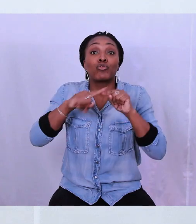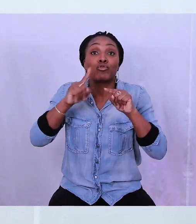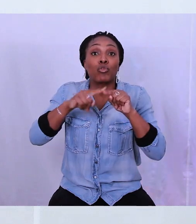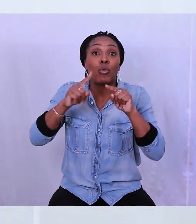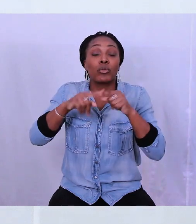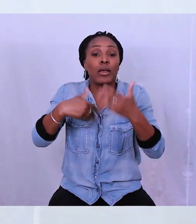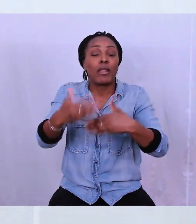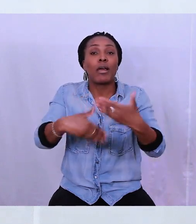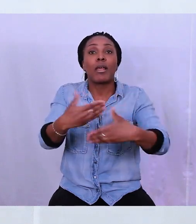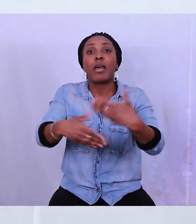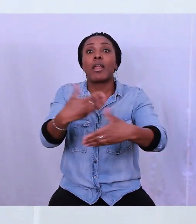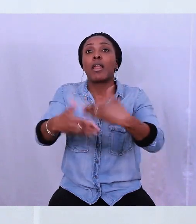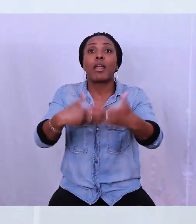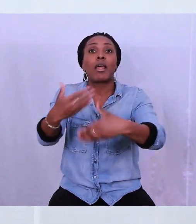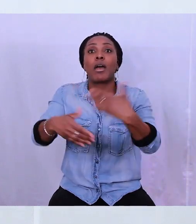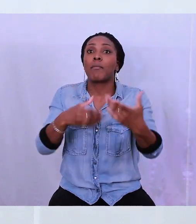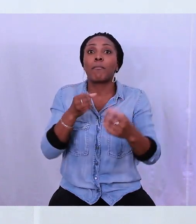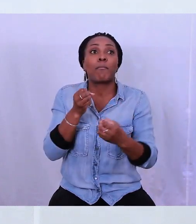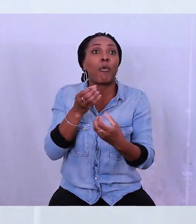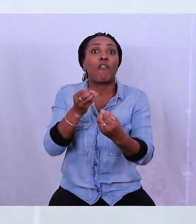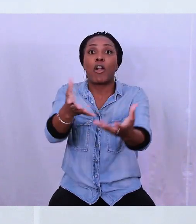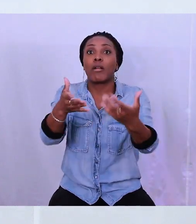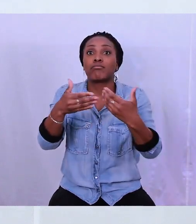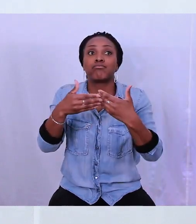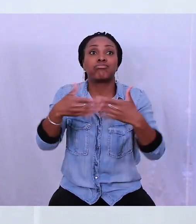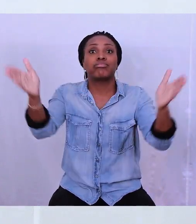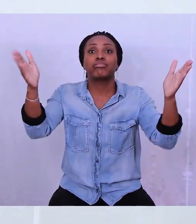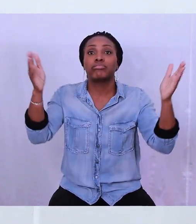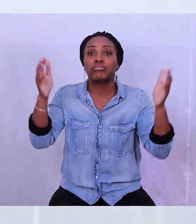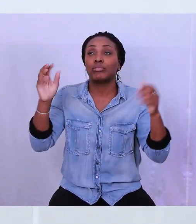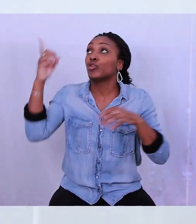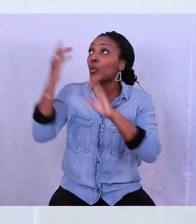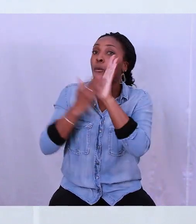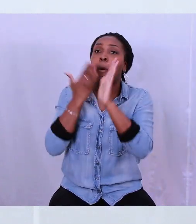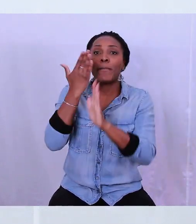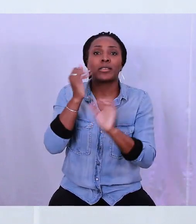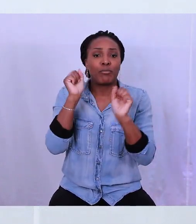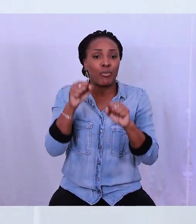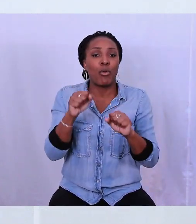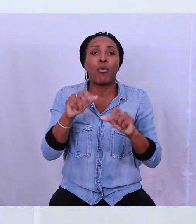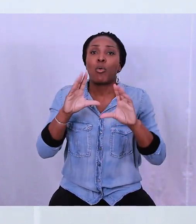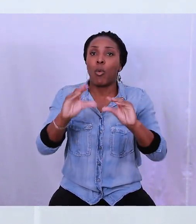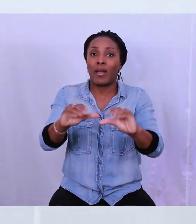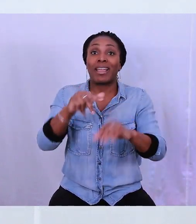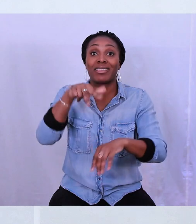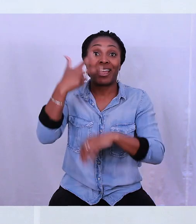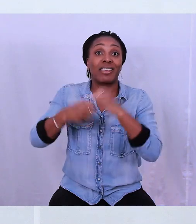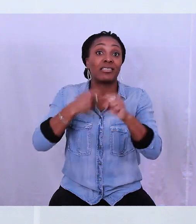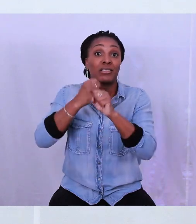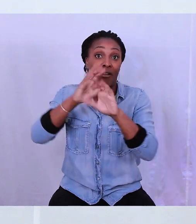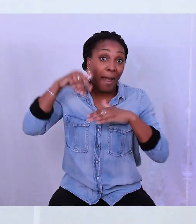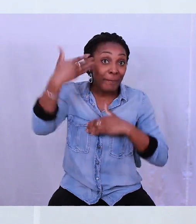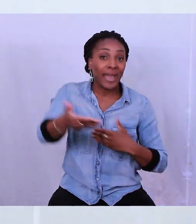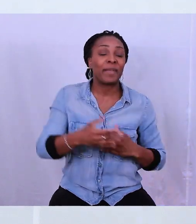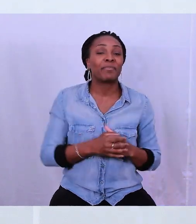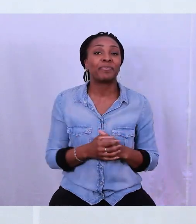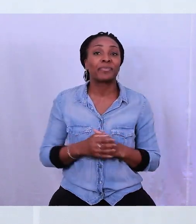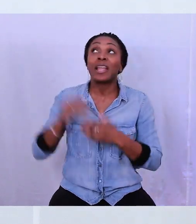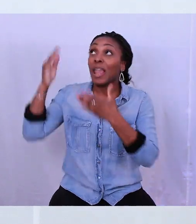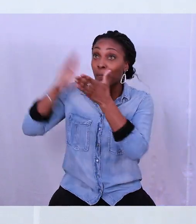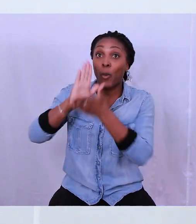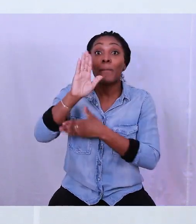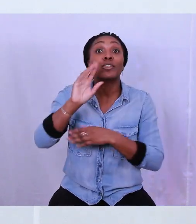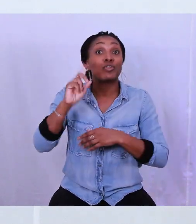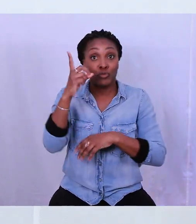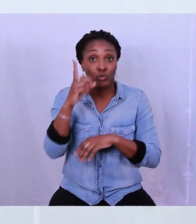puissent se déclencher dans sa vie et vivre pleinement ce que Dieu lui avait promis 13 ans auparavant. La promesse de Dieu a